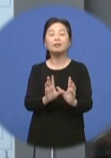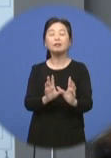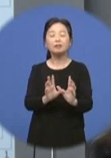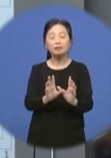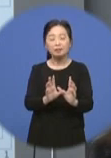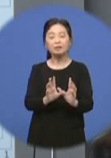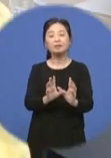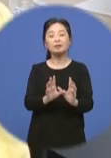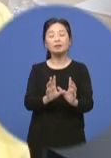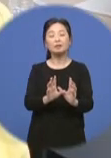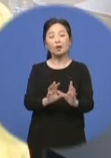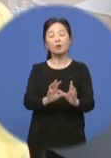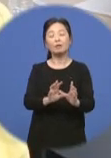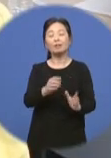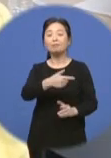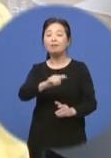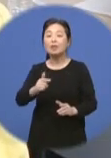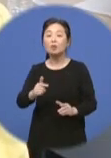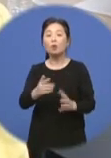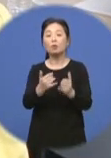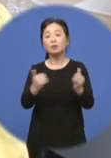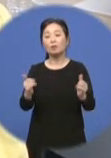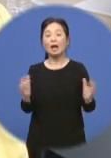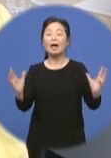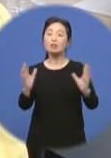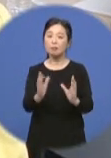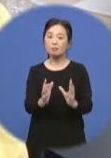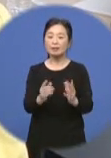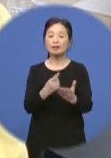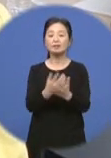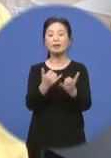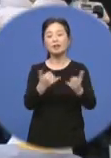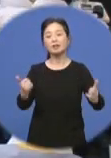ある人などおよそ70人が参加しました。